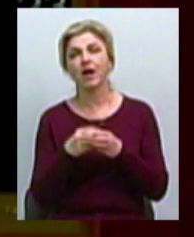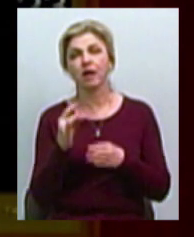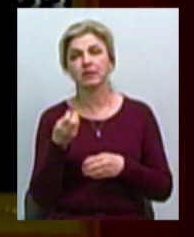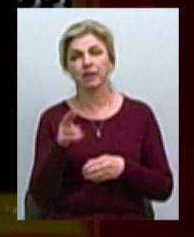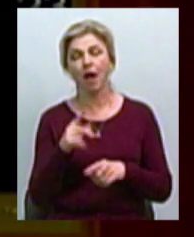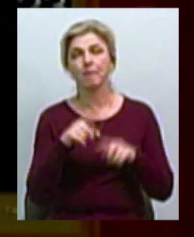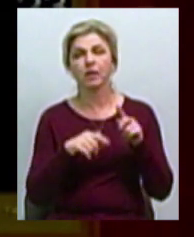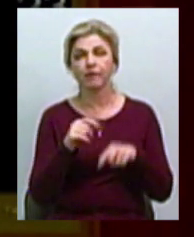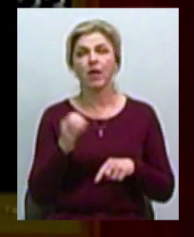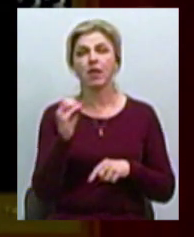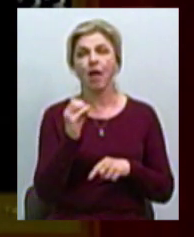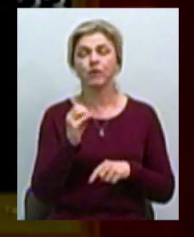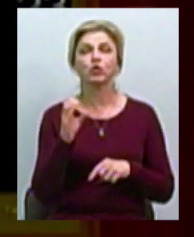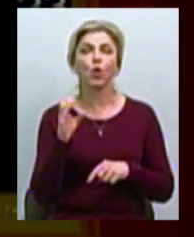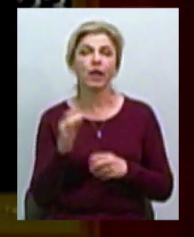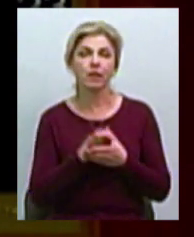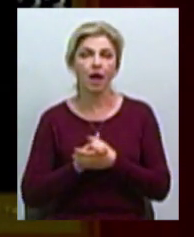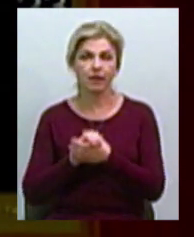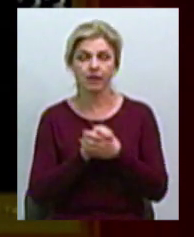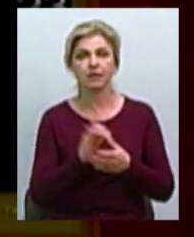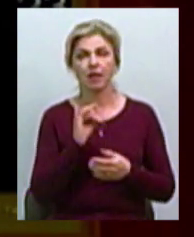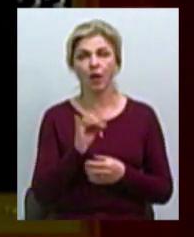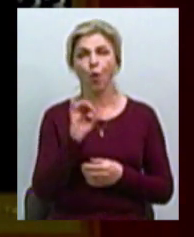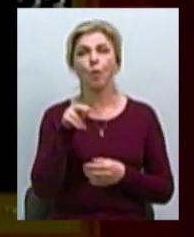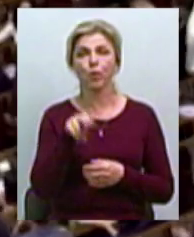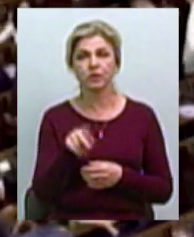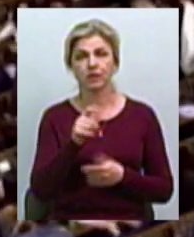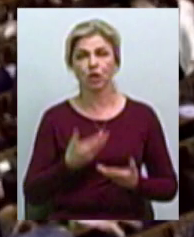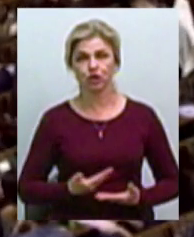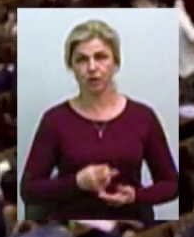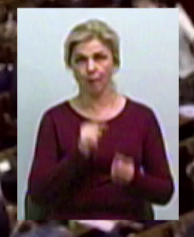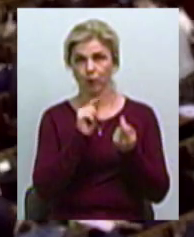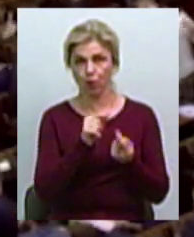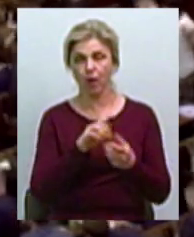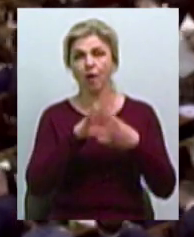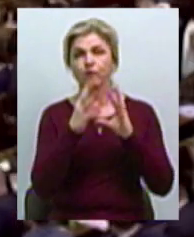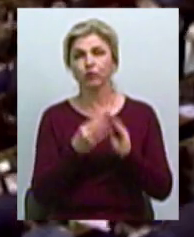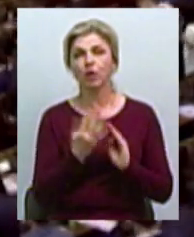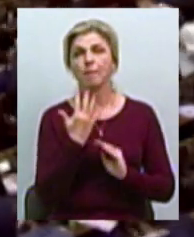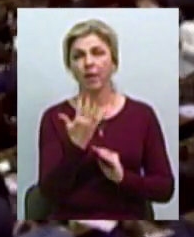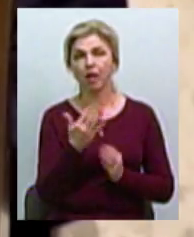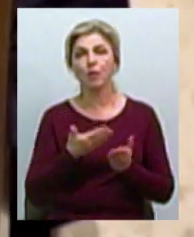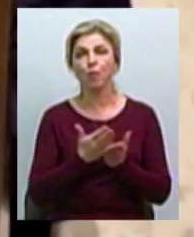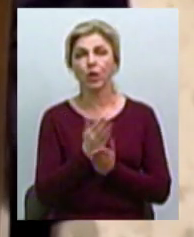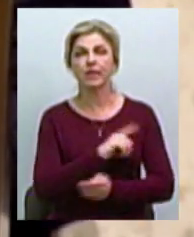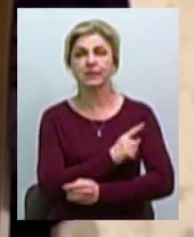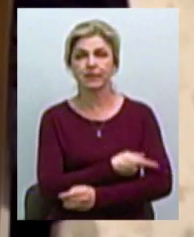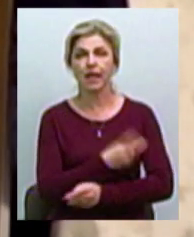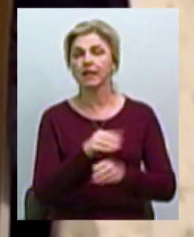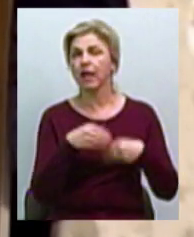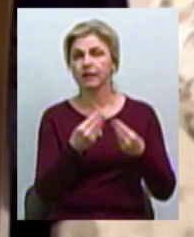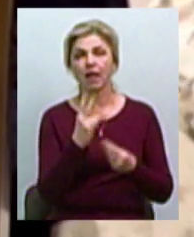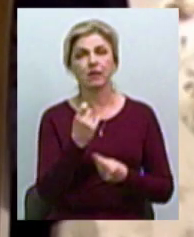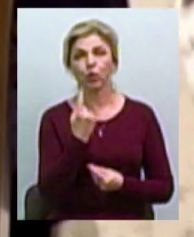«Батьківщина», «Європейська солідарність» та «Опозиційна платформа за життя» голосували проти. Загалом 5 політичних сил не віддали жодного голосу